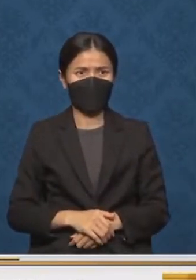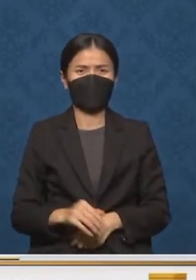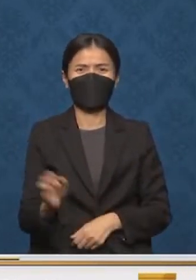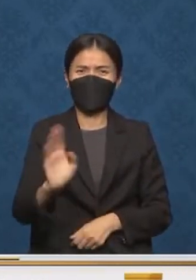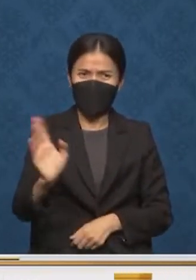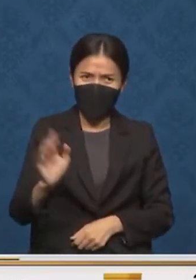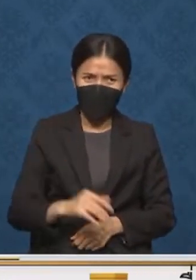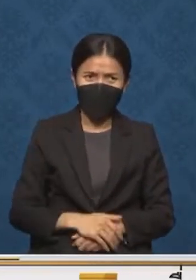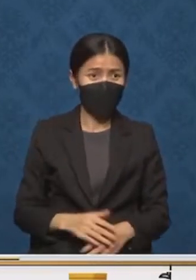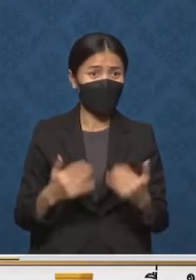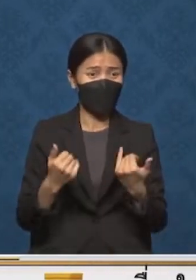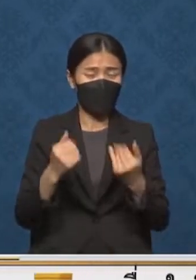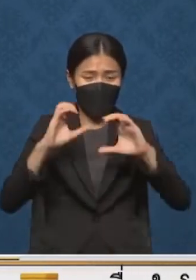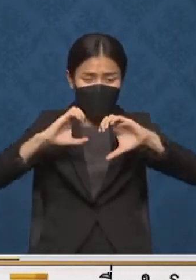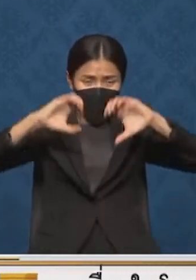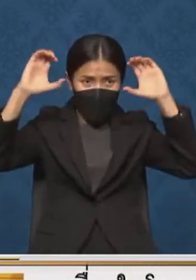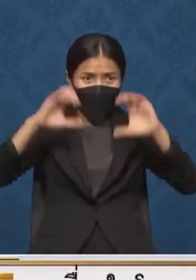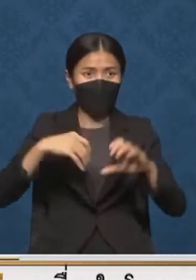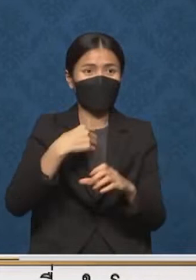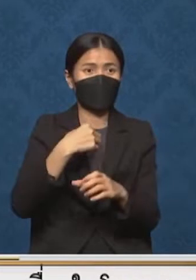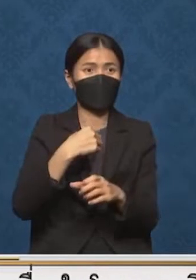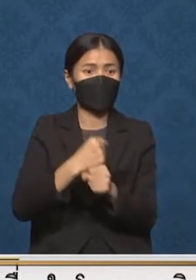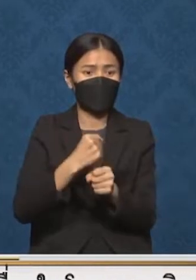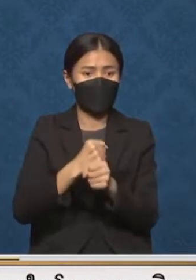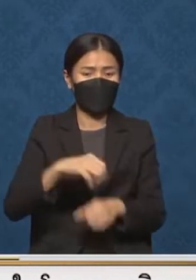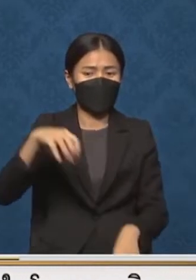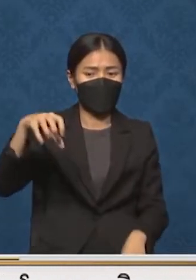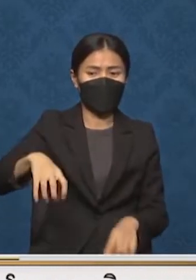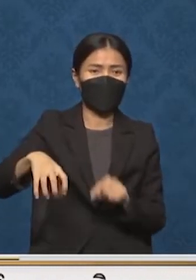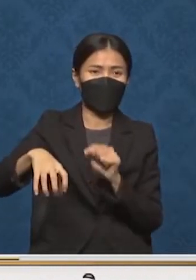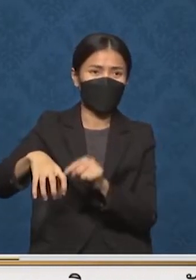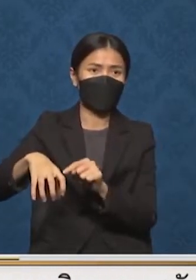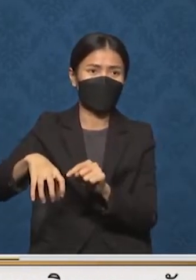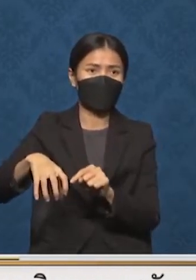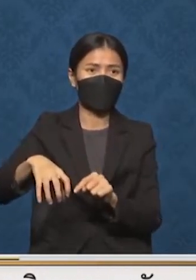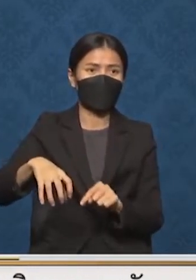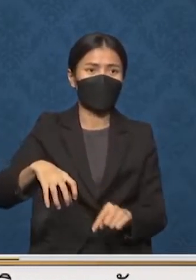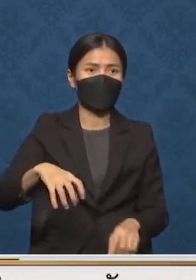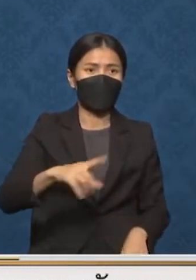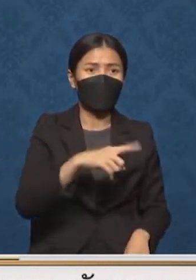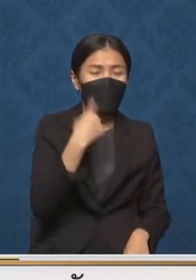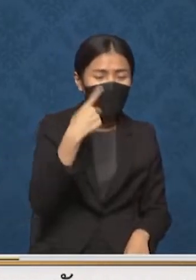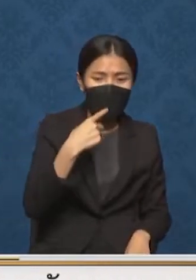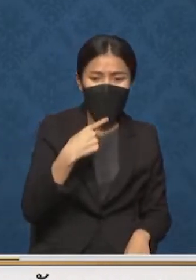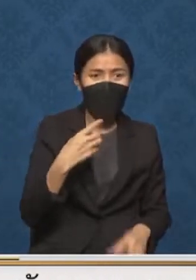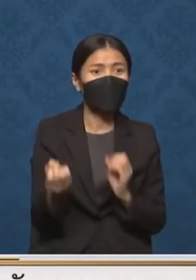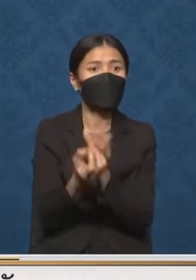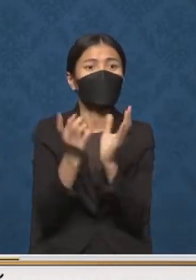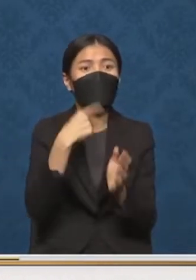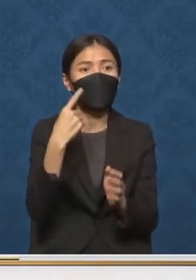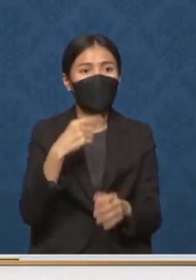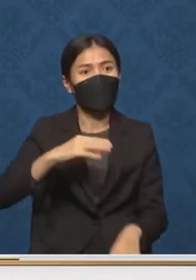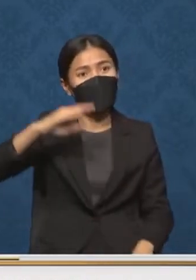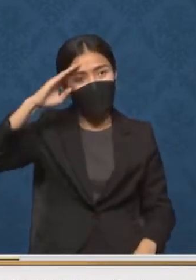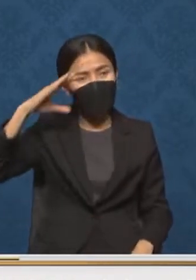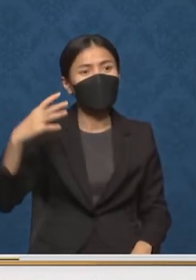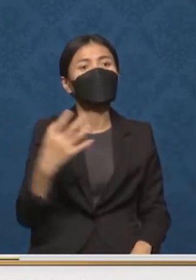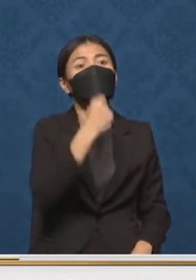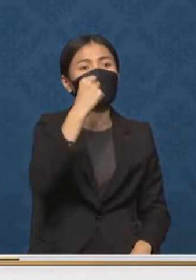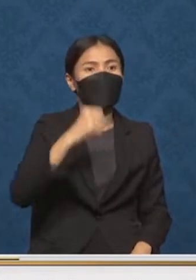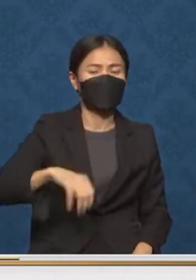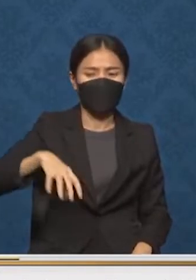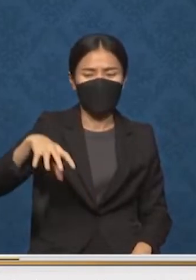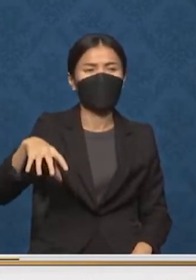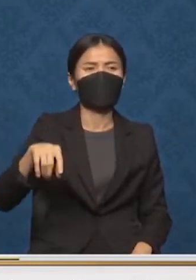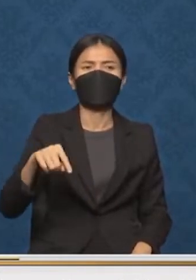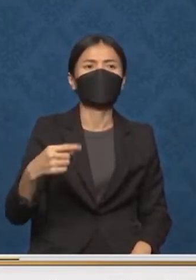เป็อันตรายตทําเนีบรัฐบาลคือการทรัฐปหารอยางเดียเลยครับางอนไม่มีเลยครับซึตอนนี้คนทารปหาร Work from Home่า